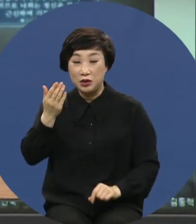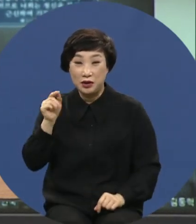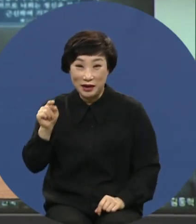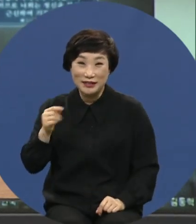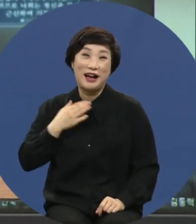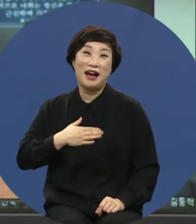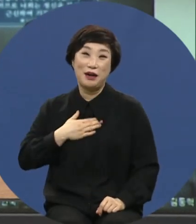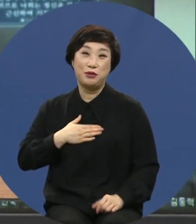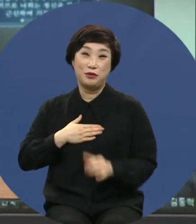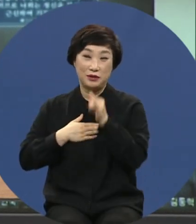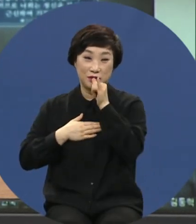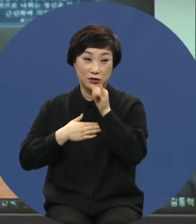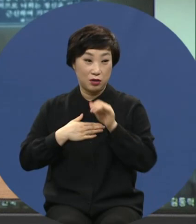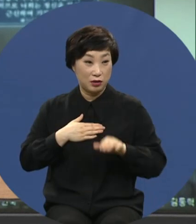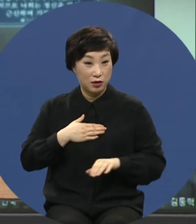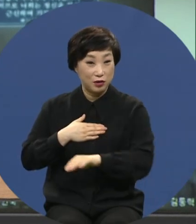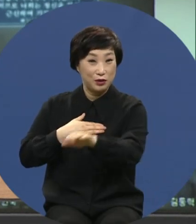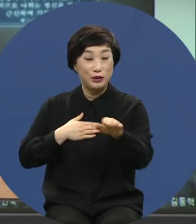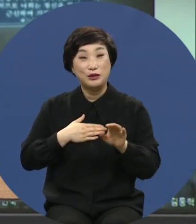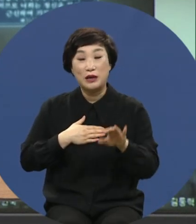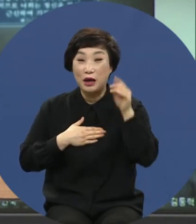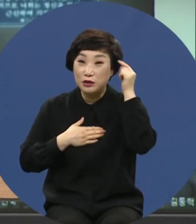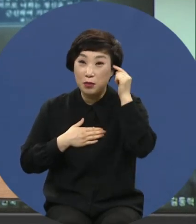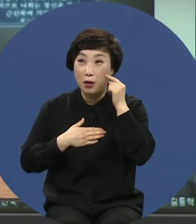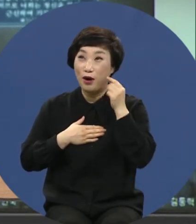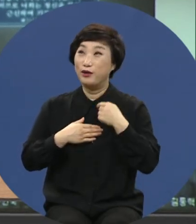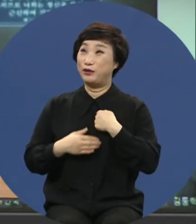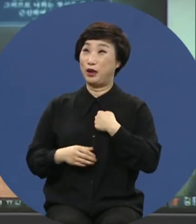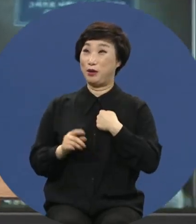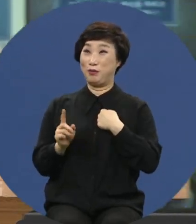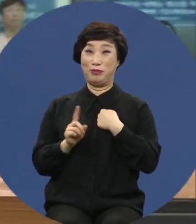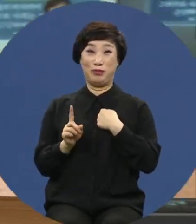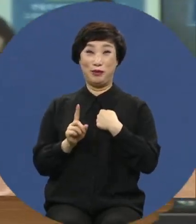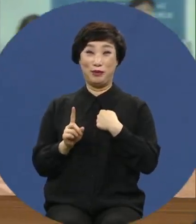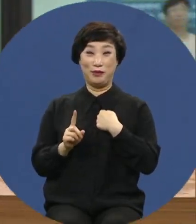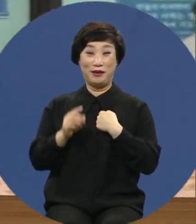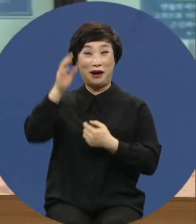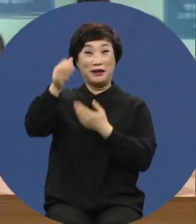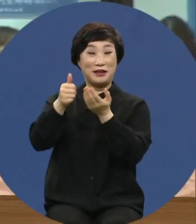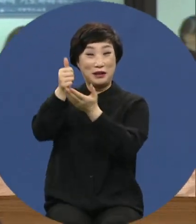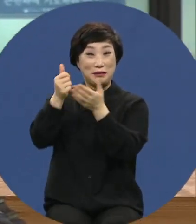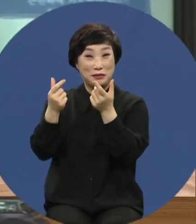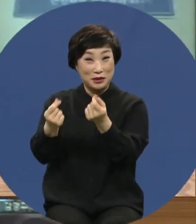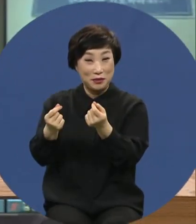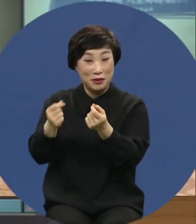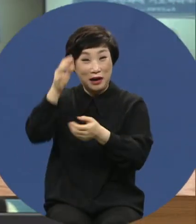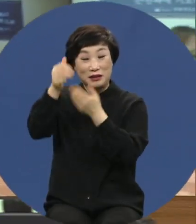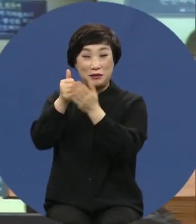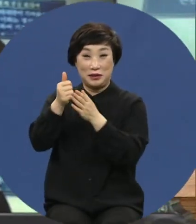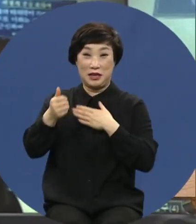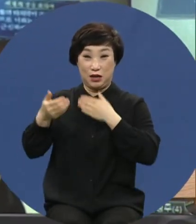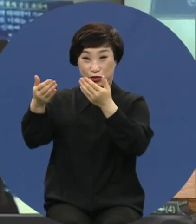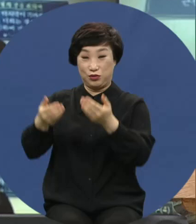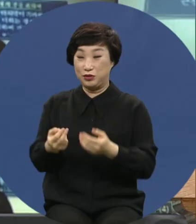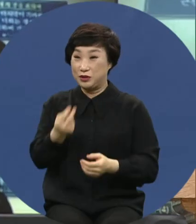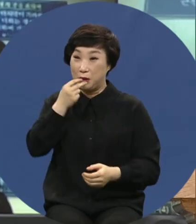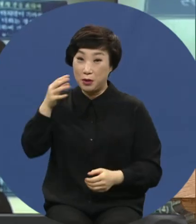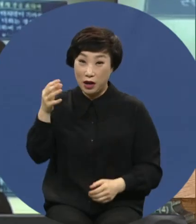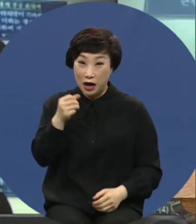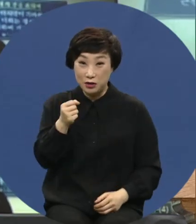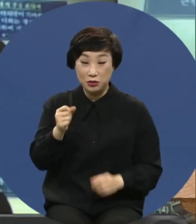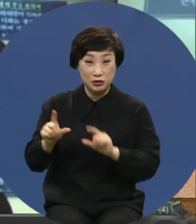되는가를 알게 될 때 아니 나 같은 것이 하나님처럼 하나님이 내게 주신